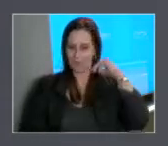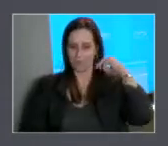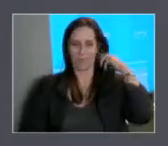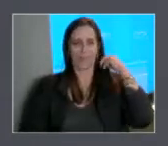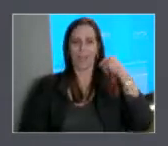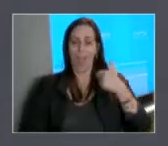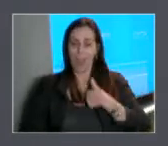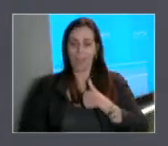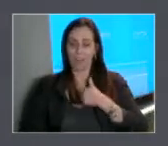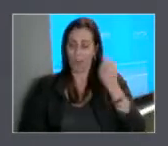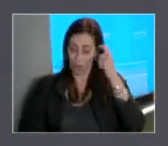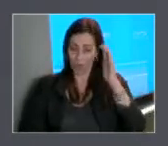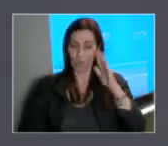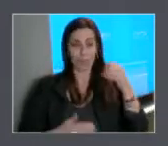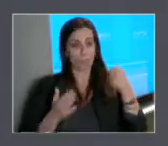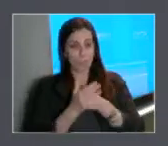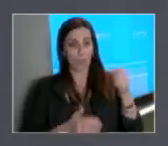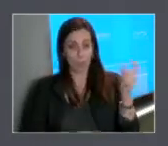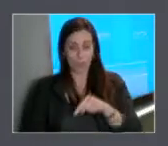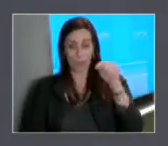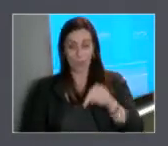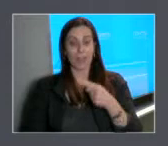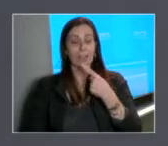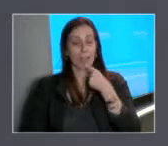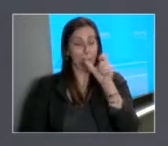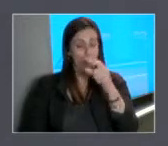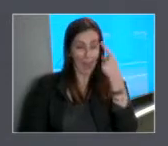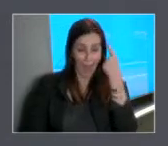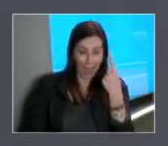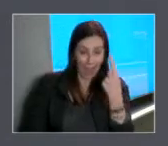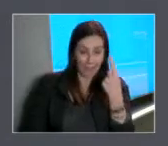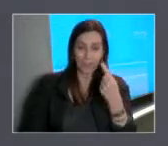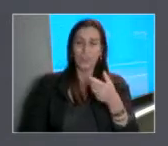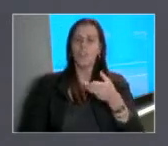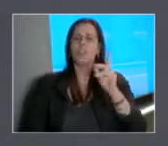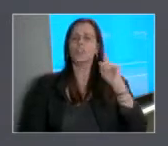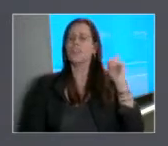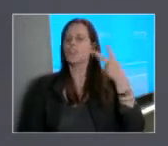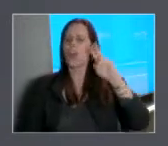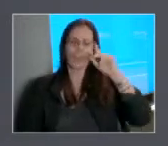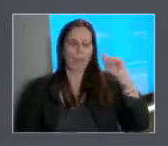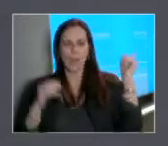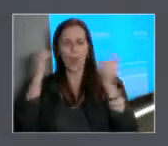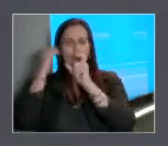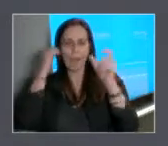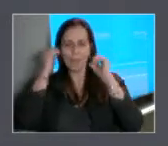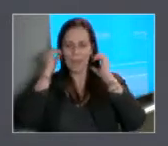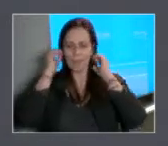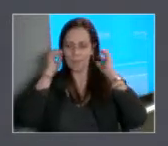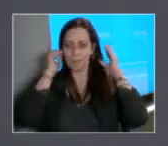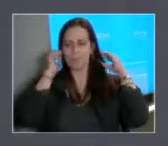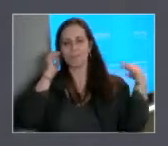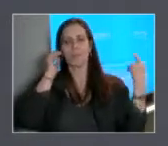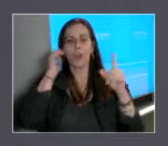אני אישית מעריך שבסוף השבוע הזה נאמר מילה אחת יותר מכל המילים בשפה